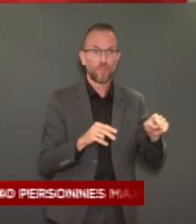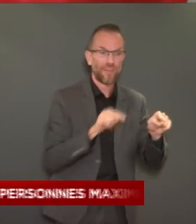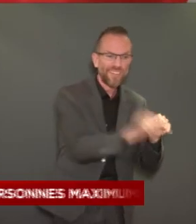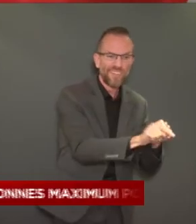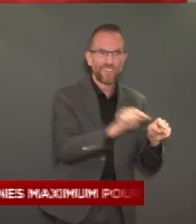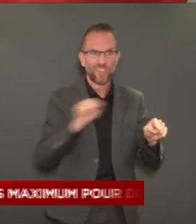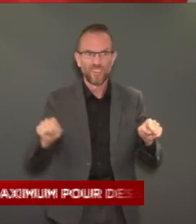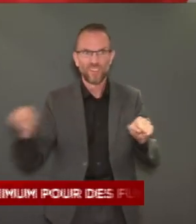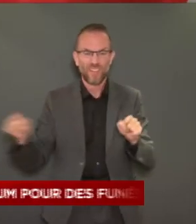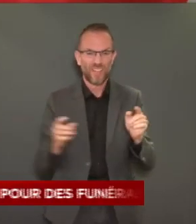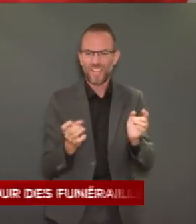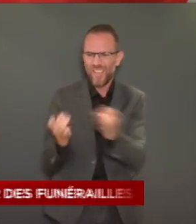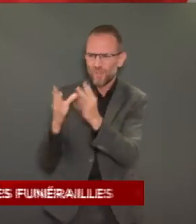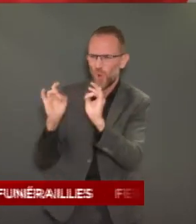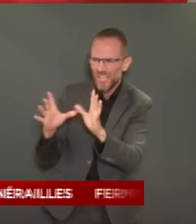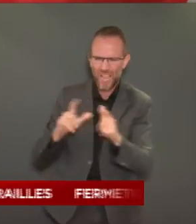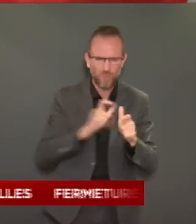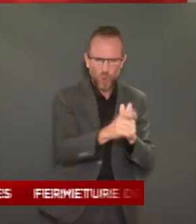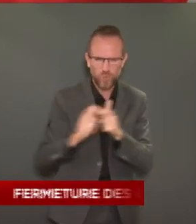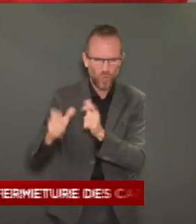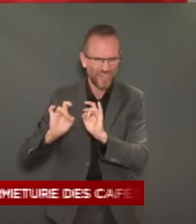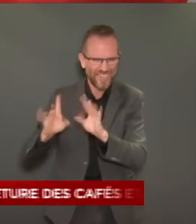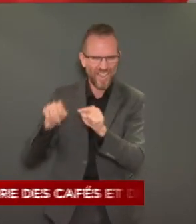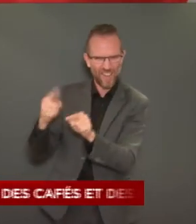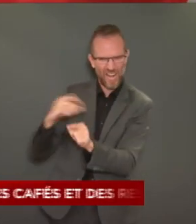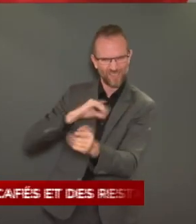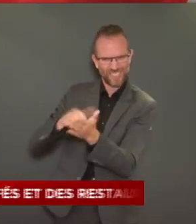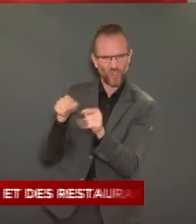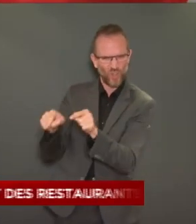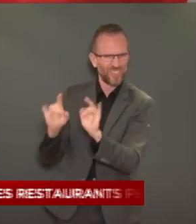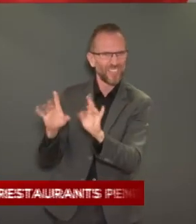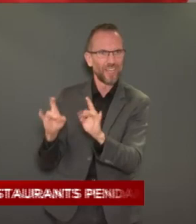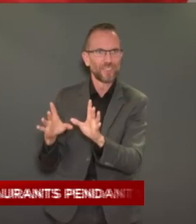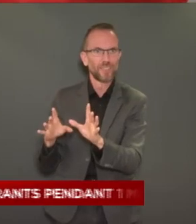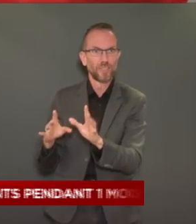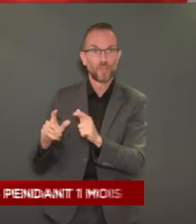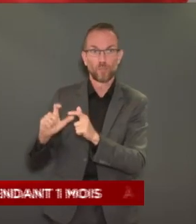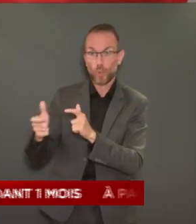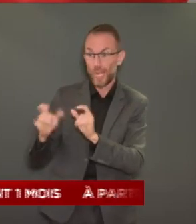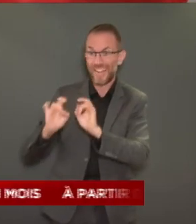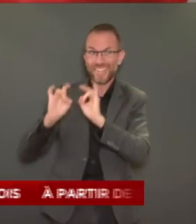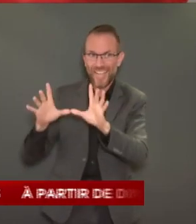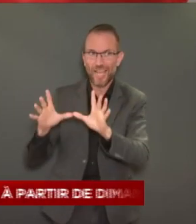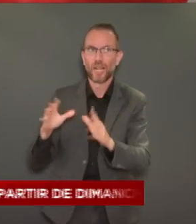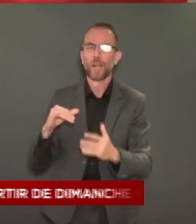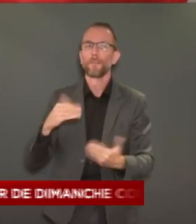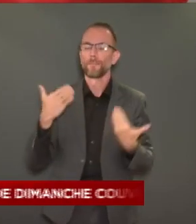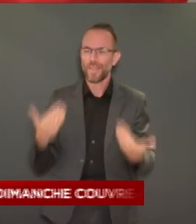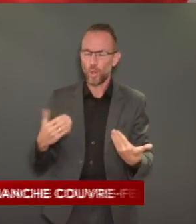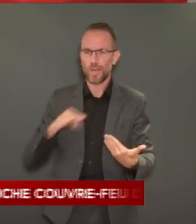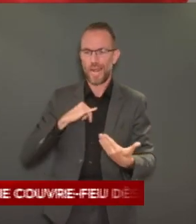pas de protocole, nous disons maintenant une limite d'au maximum 40